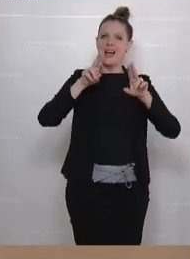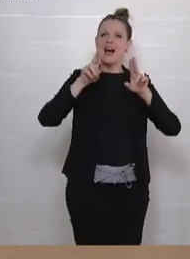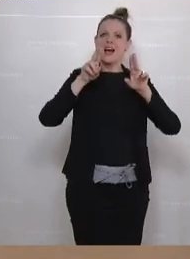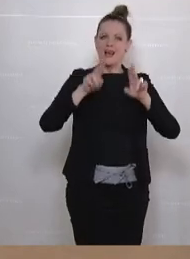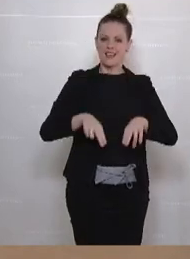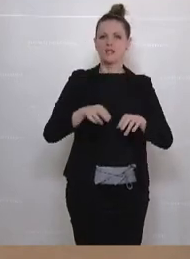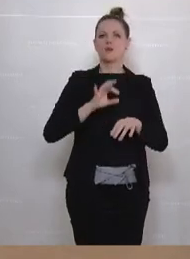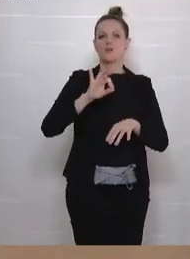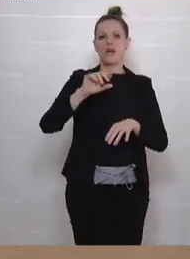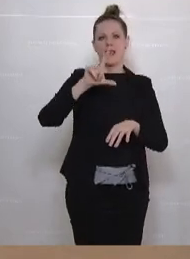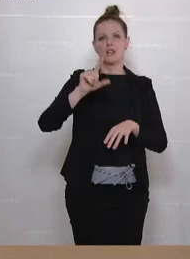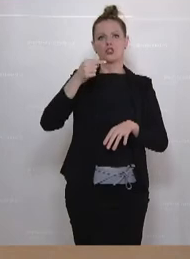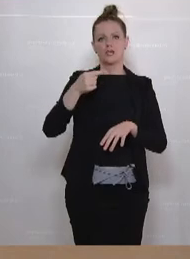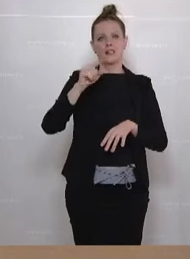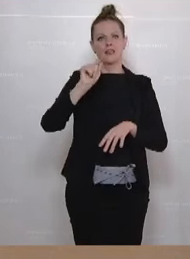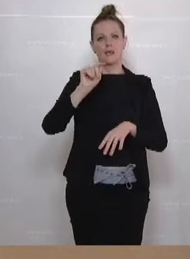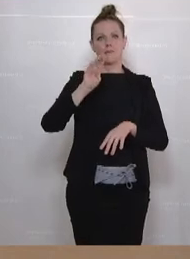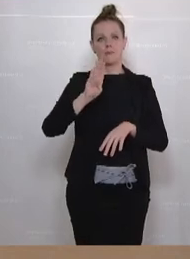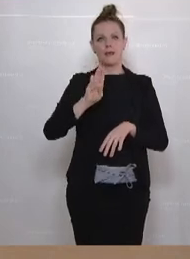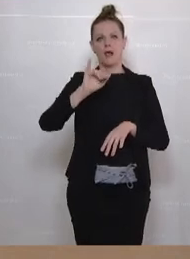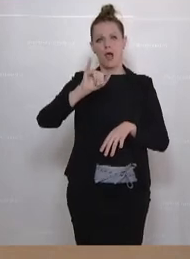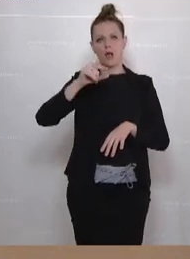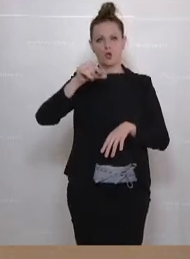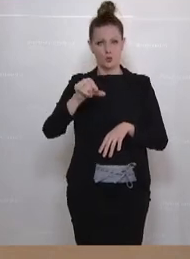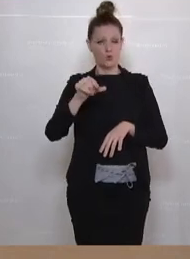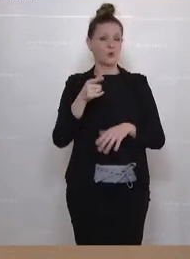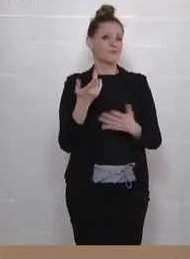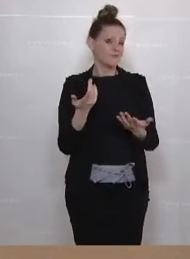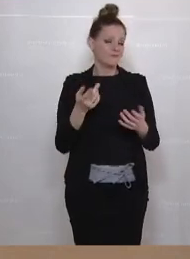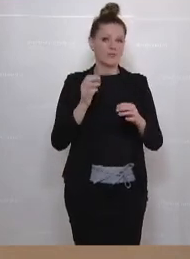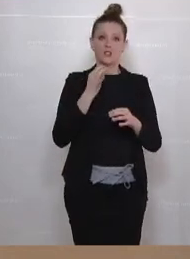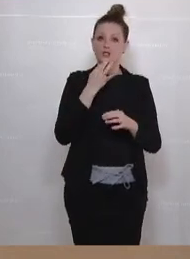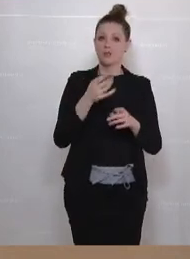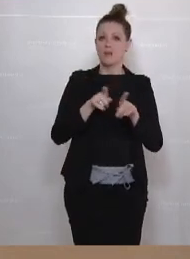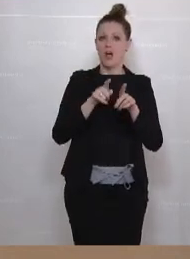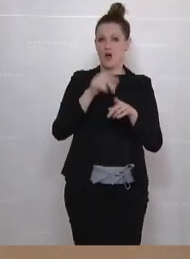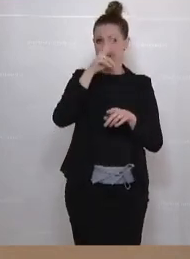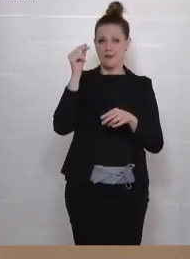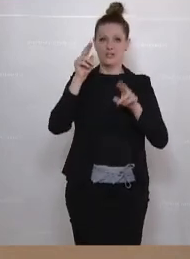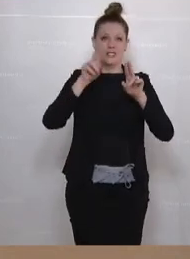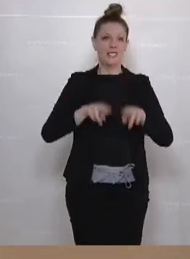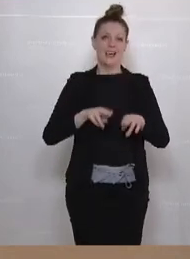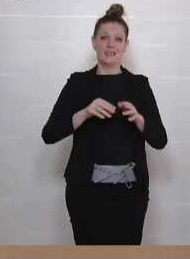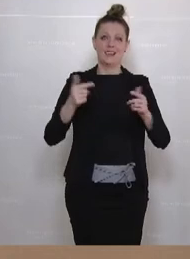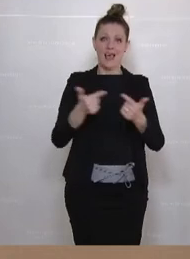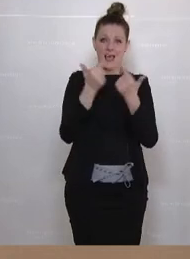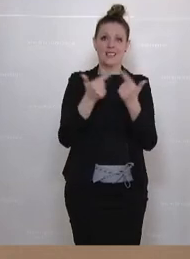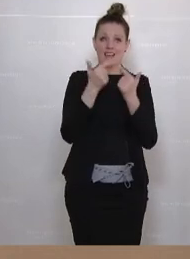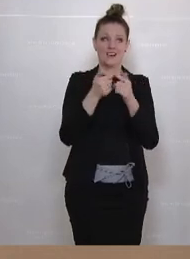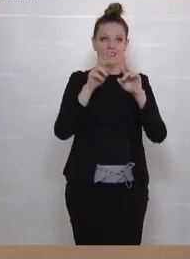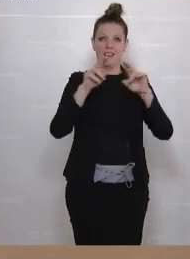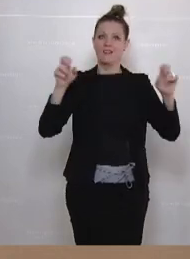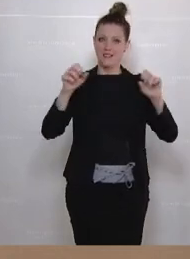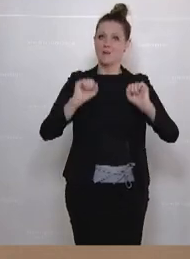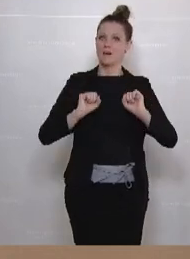LGBTIQ, das ist ein Thema, das wir auf allen Ebenen ansprechen. Wir haben auch im Menschenrechtsrat die erste gemeinsame Erklärung überhaupt zu diesem Thema